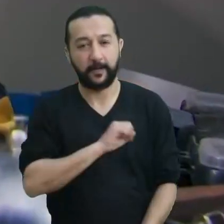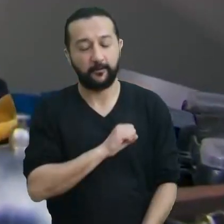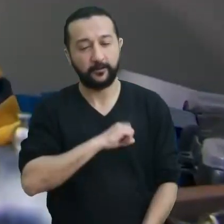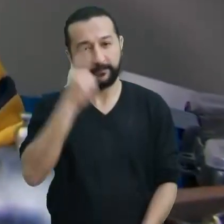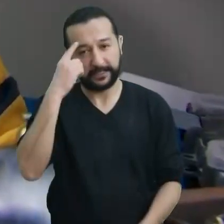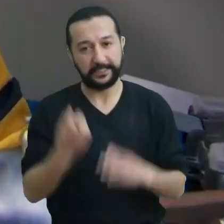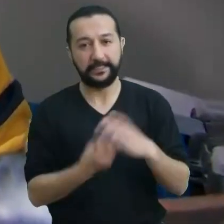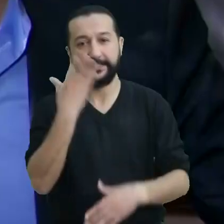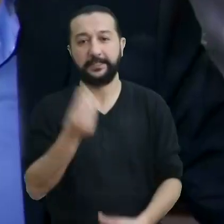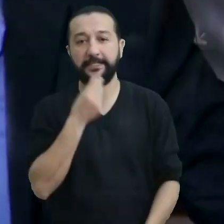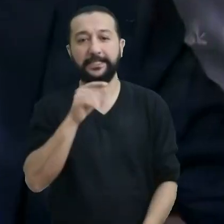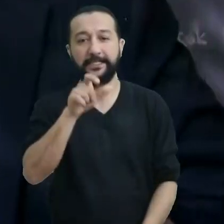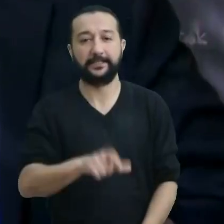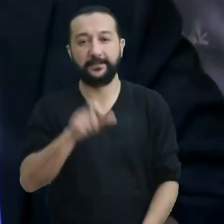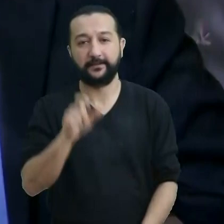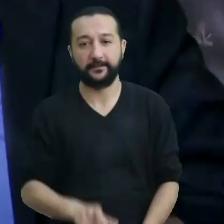Korktuğum başıma geldi gençler.